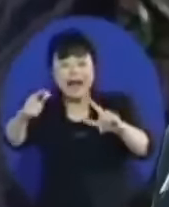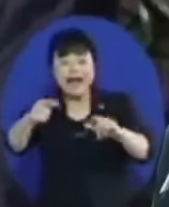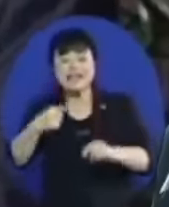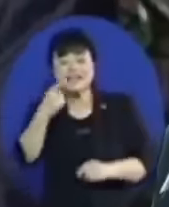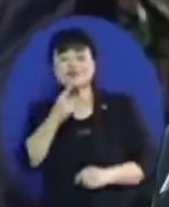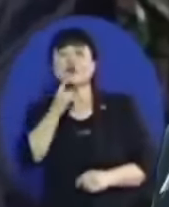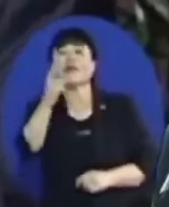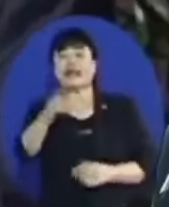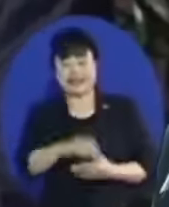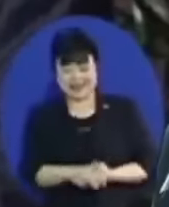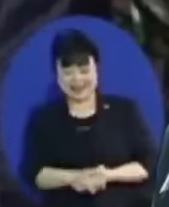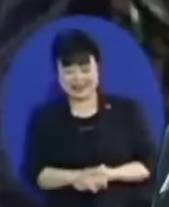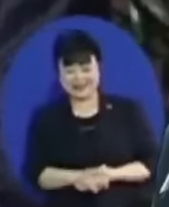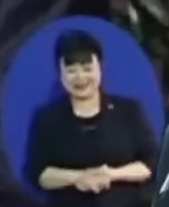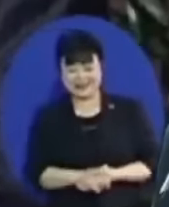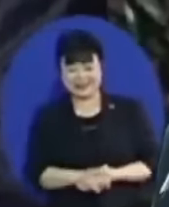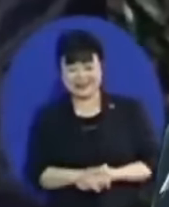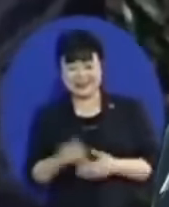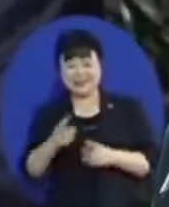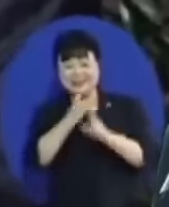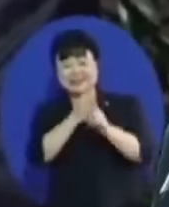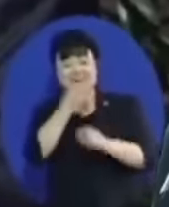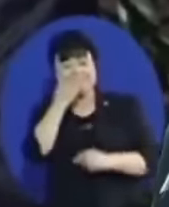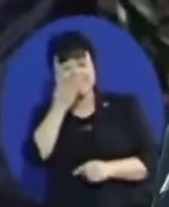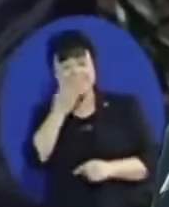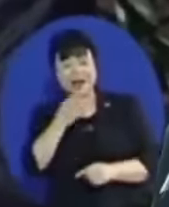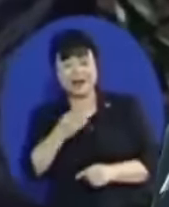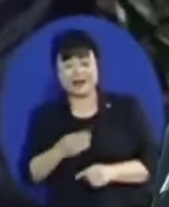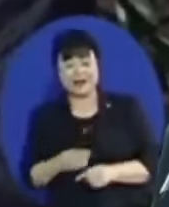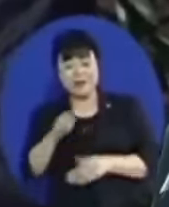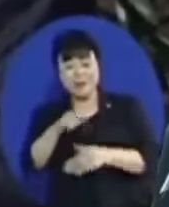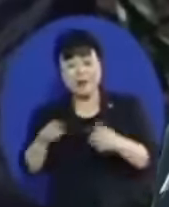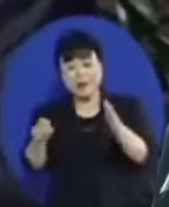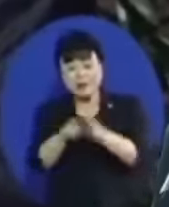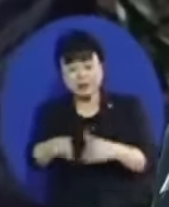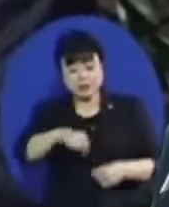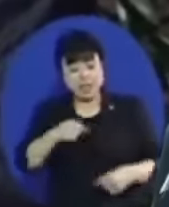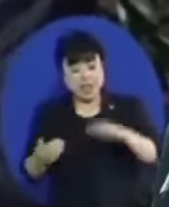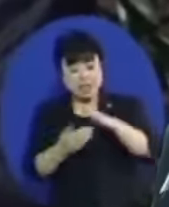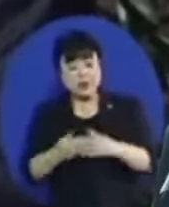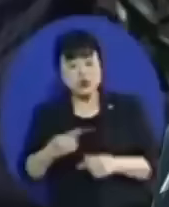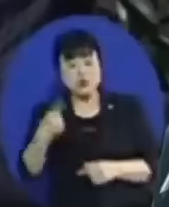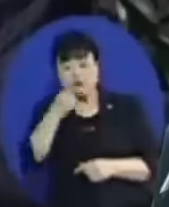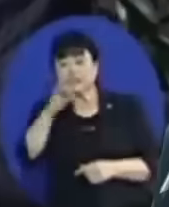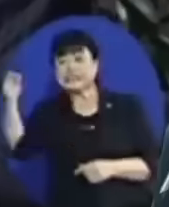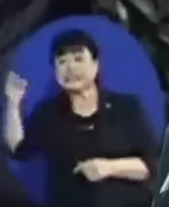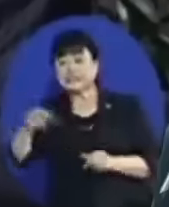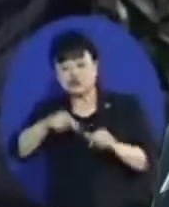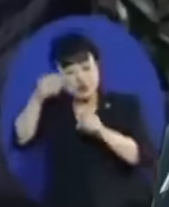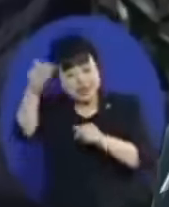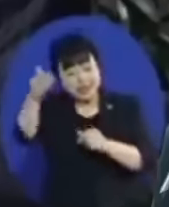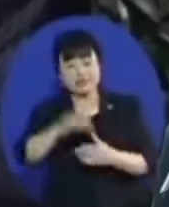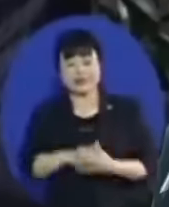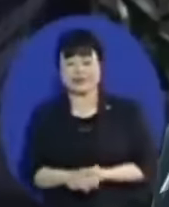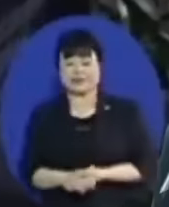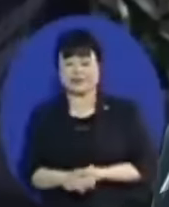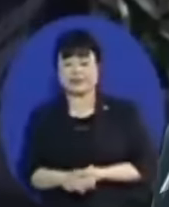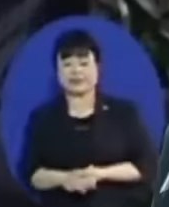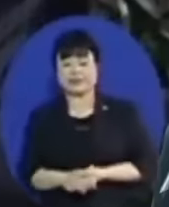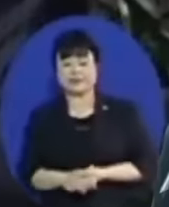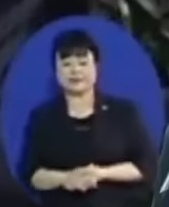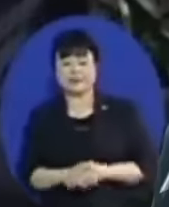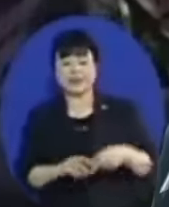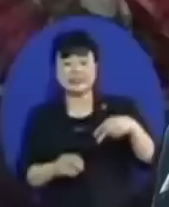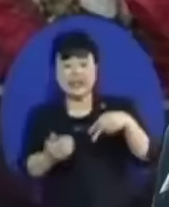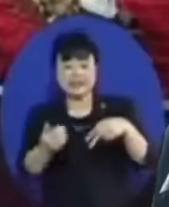성공한다. 나는 잘 살게 된다. 나는 승리하게 된다. 마음에 믿어 의여 이르고 입으로 신하여 구원에 이르게 되는 것입니다.